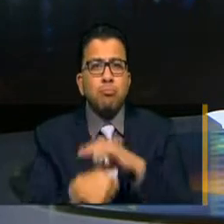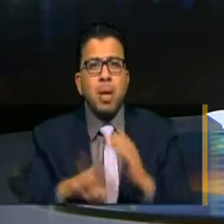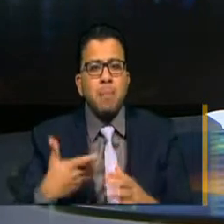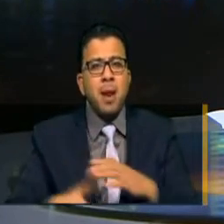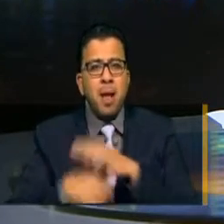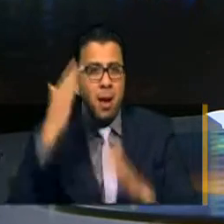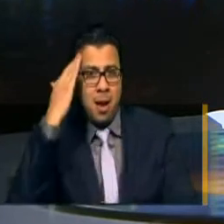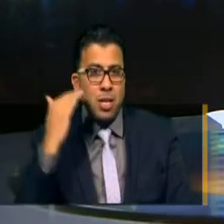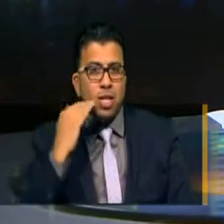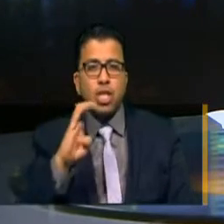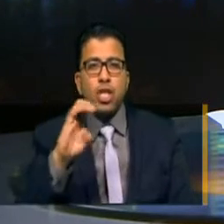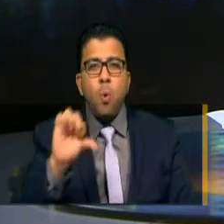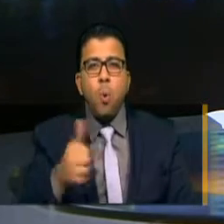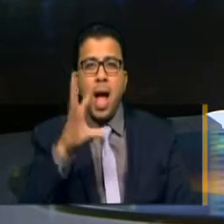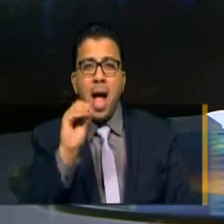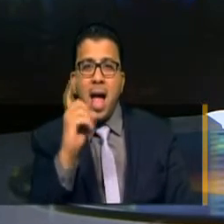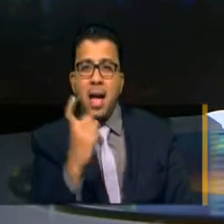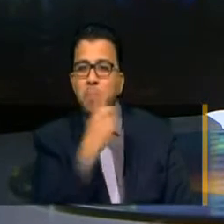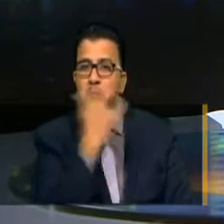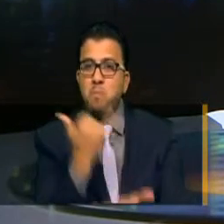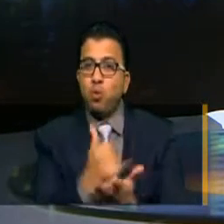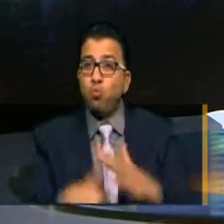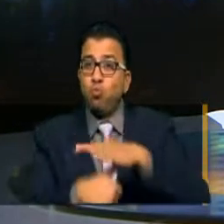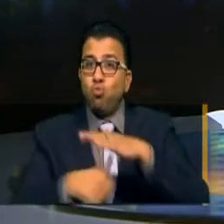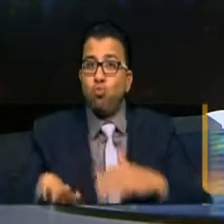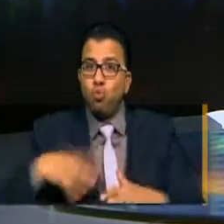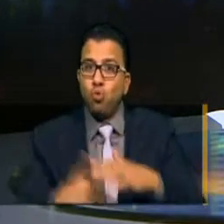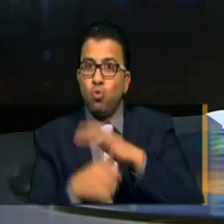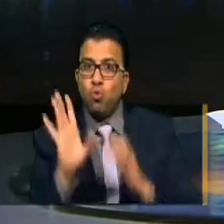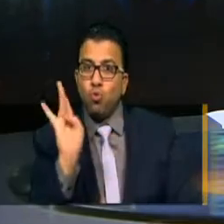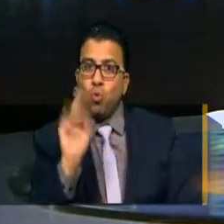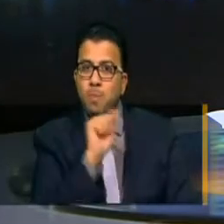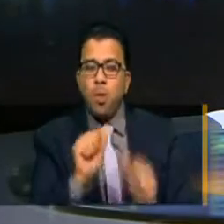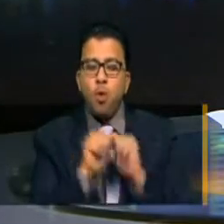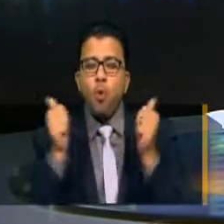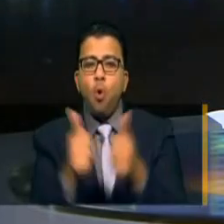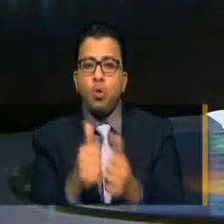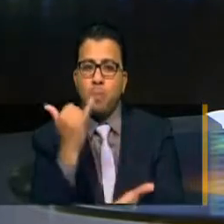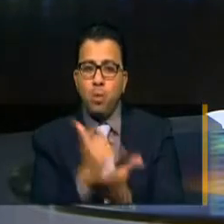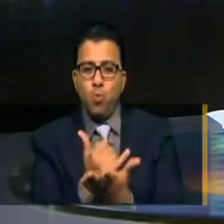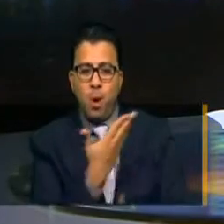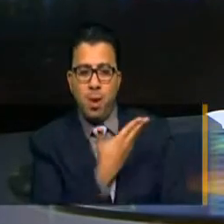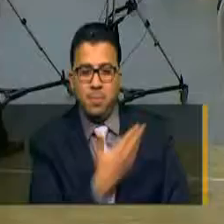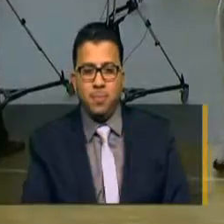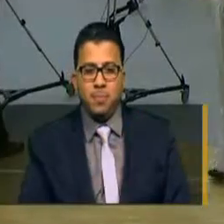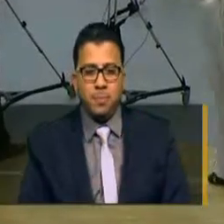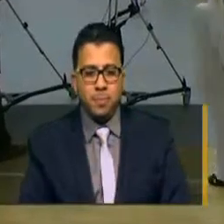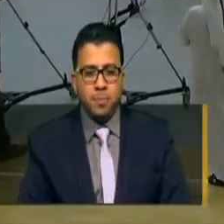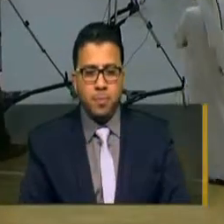حاكم الشارقة سمو الشيخة جواهر بنت محمد القاسمي رئيسة المجلس الأعلى لشؤون الأسرة.